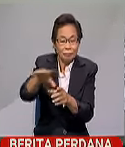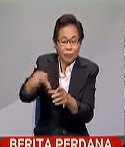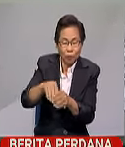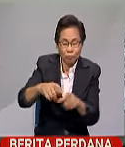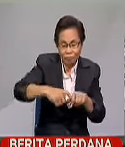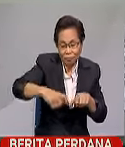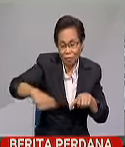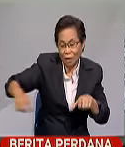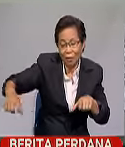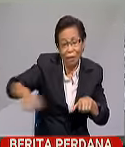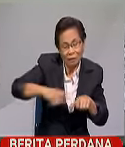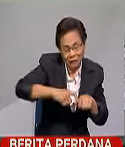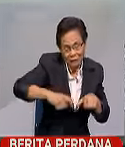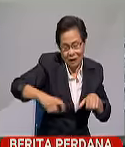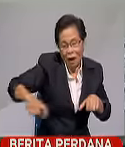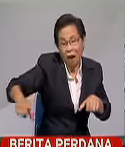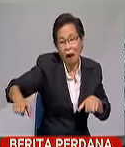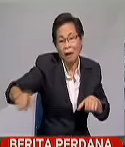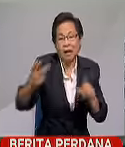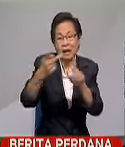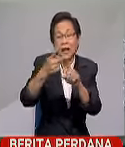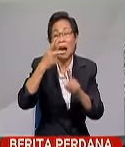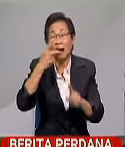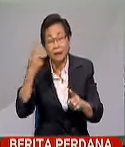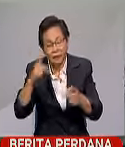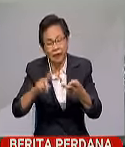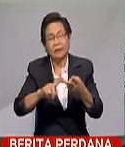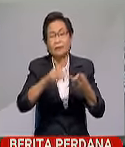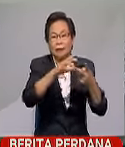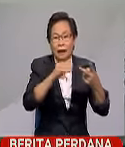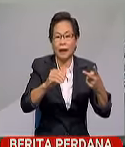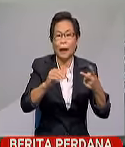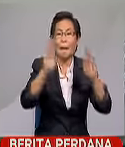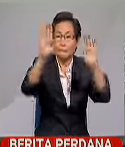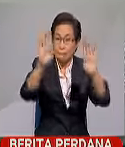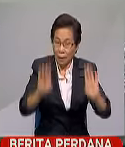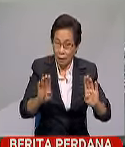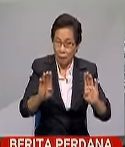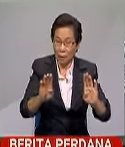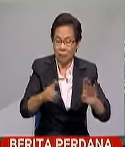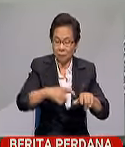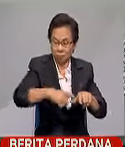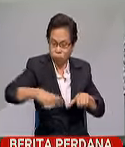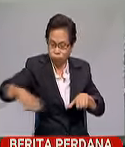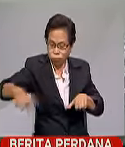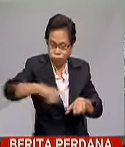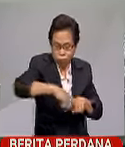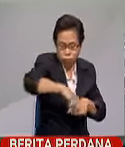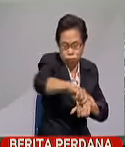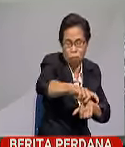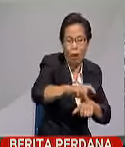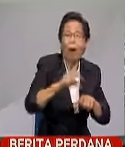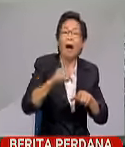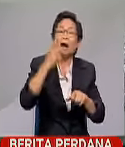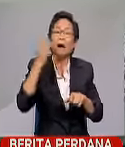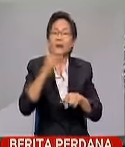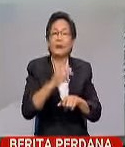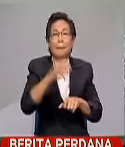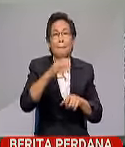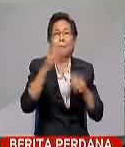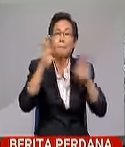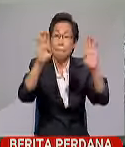jajaran ke Kajang dan Bangi dan juga kepada Cyberjaya,